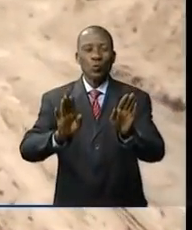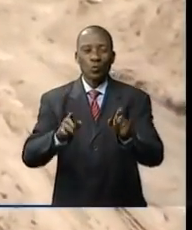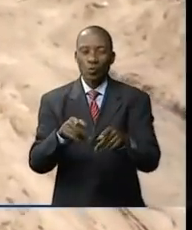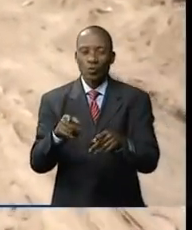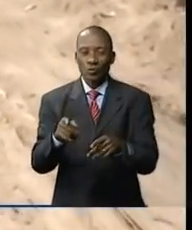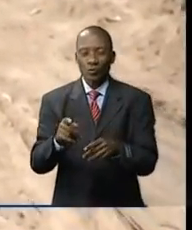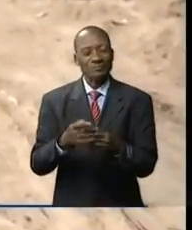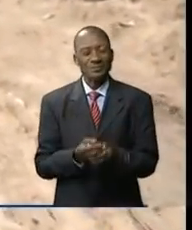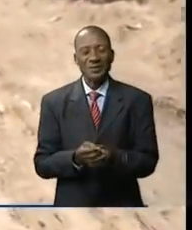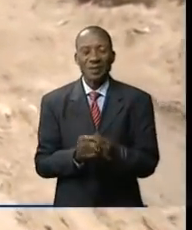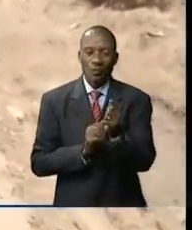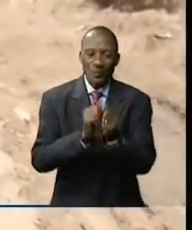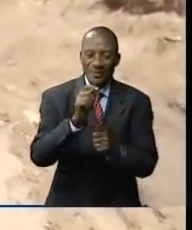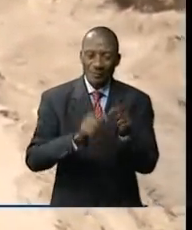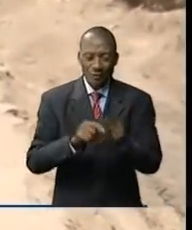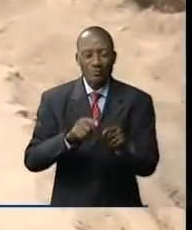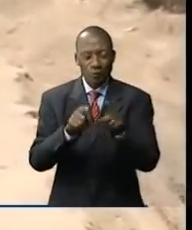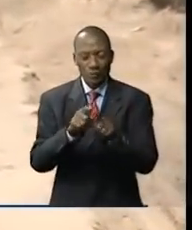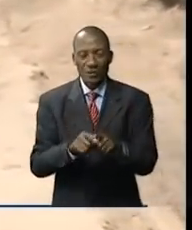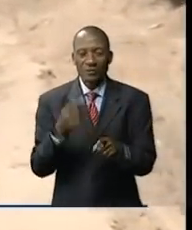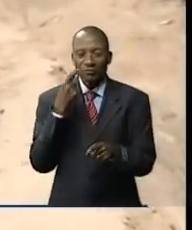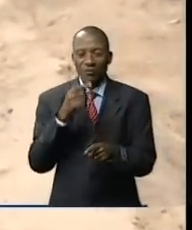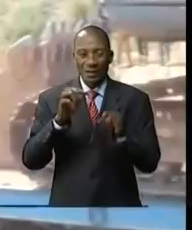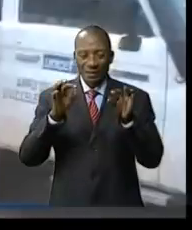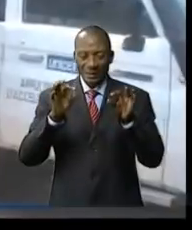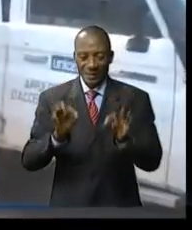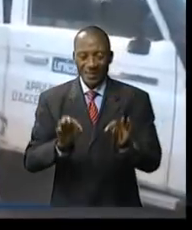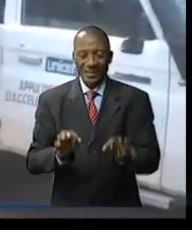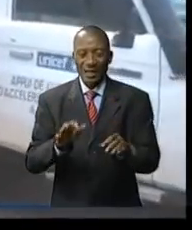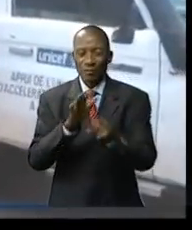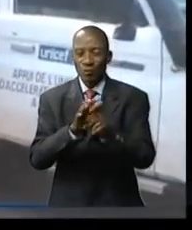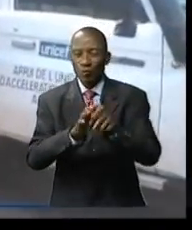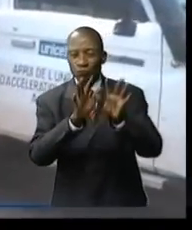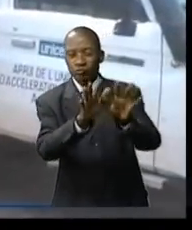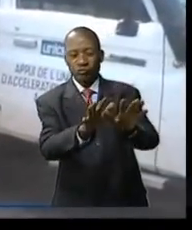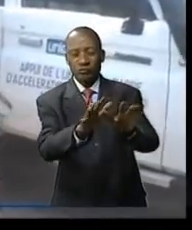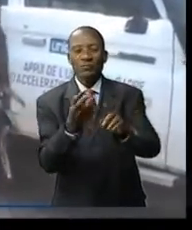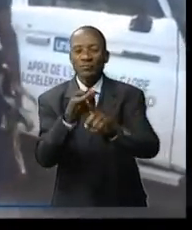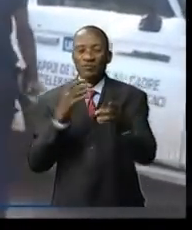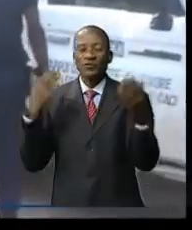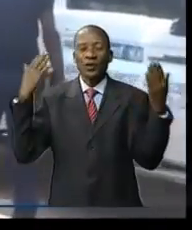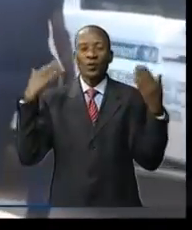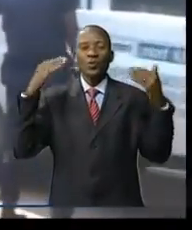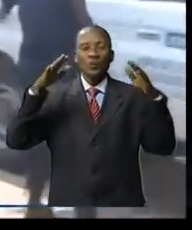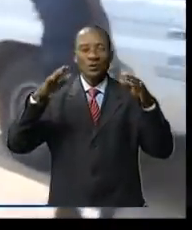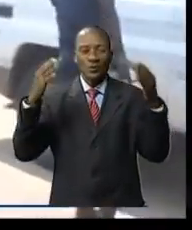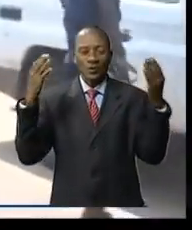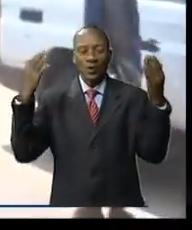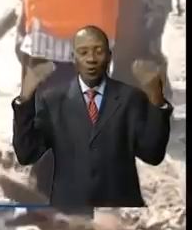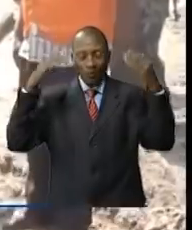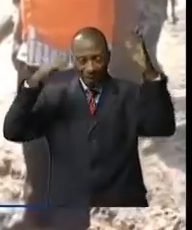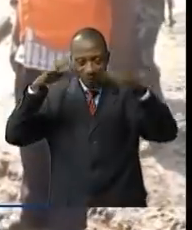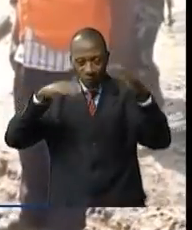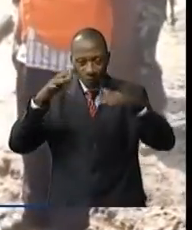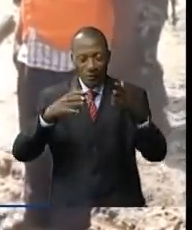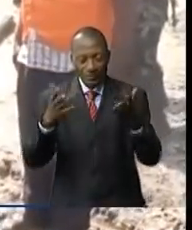sable déposé sur l'asphalte par les eaux de la pluie, à quelques mètres du pont India où une auto de la marque Euro s'était renversée.